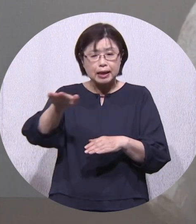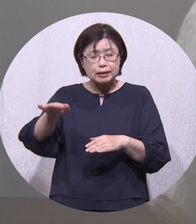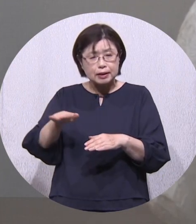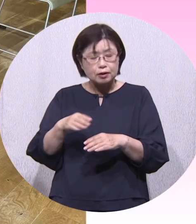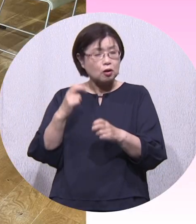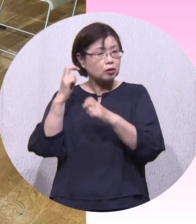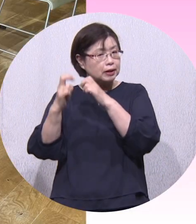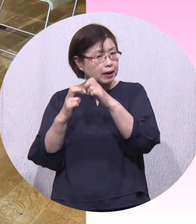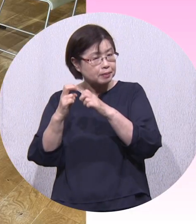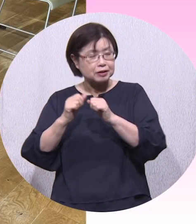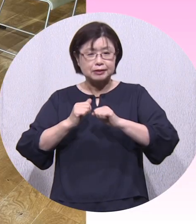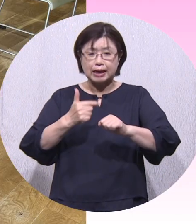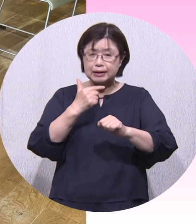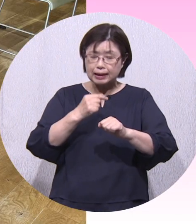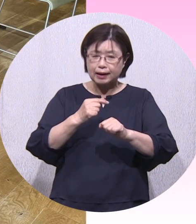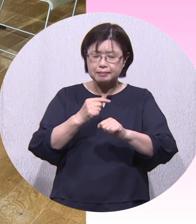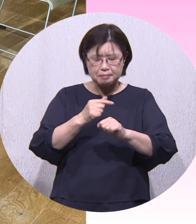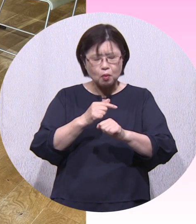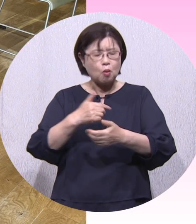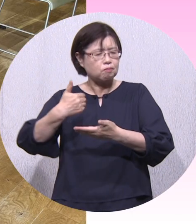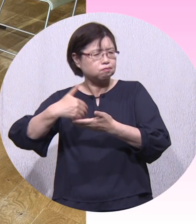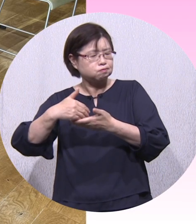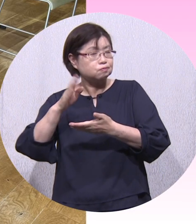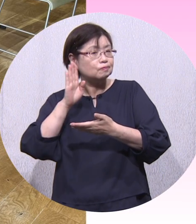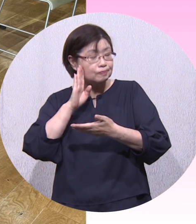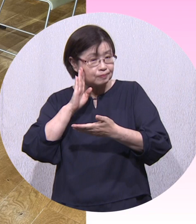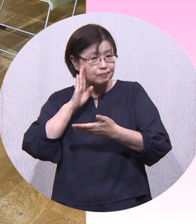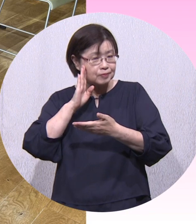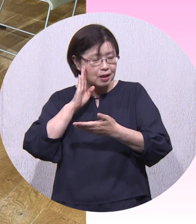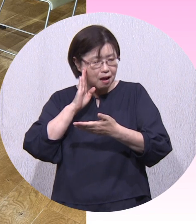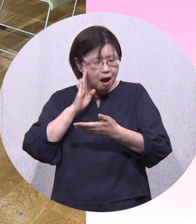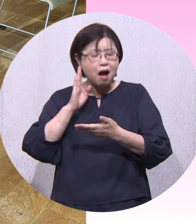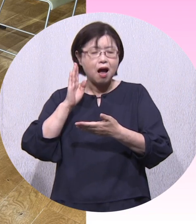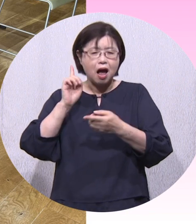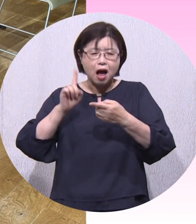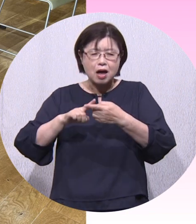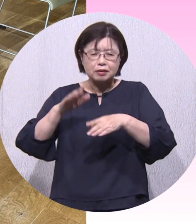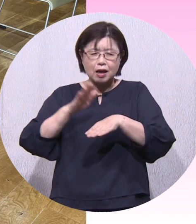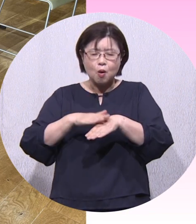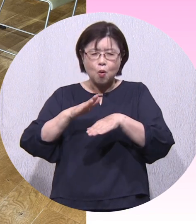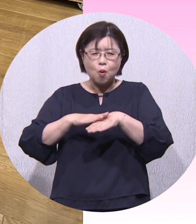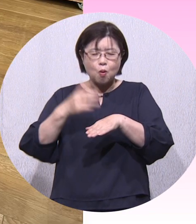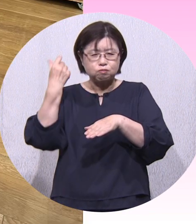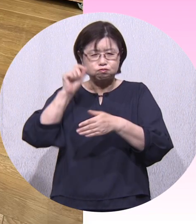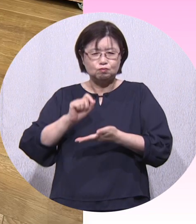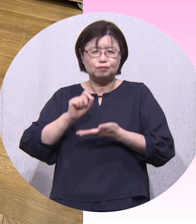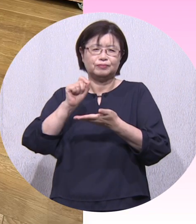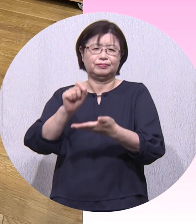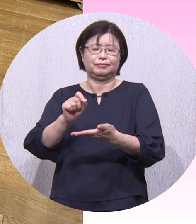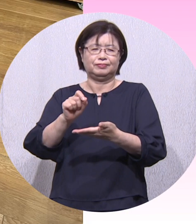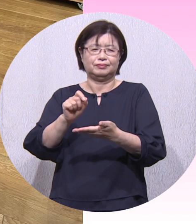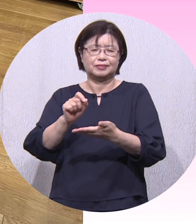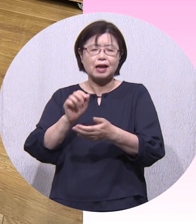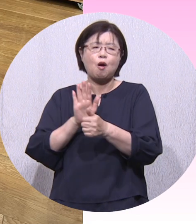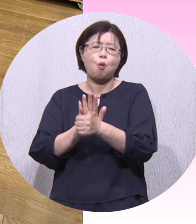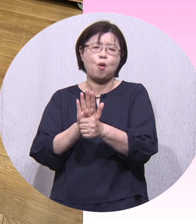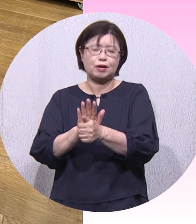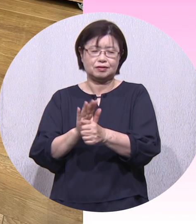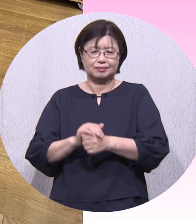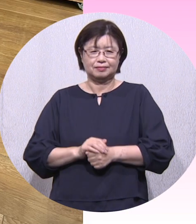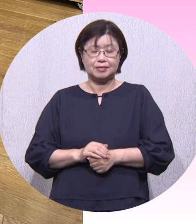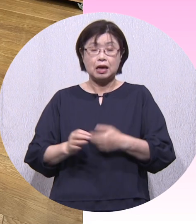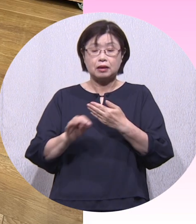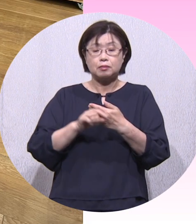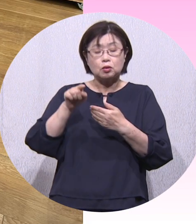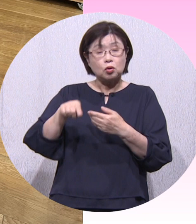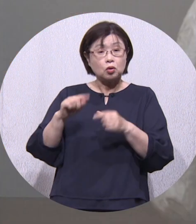とか今やりたいことをたくさん聞かせていただいて、一番合った一歩というのを応援したいなと思っております。例えばこのイベント